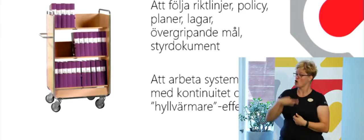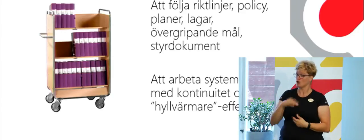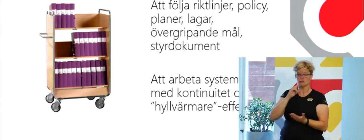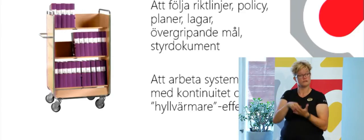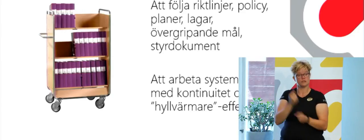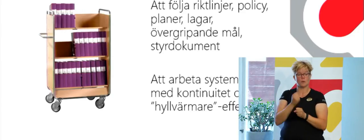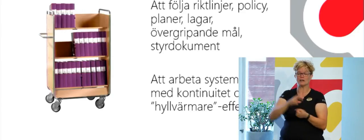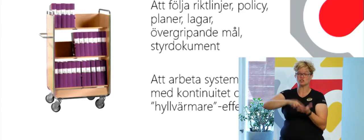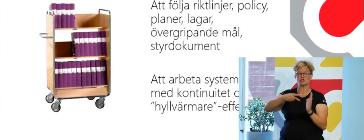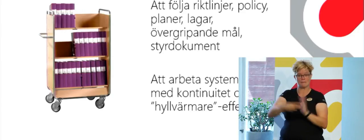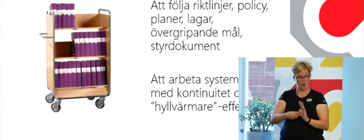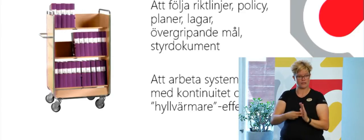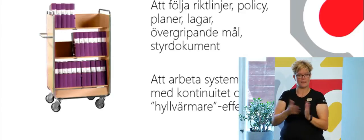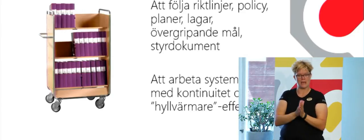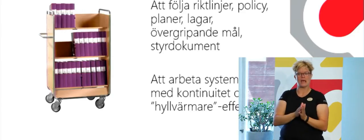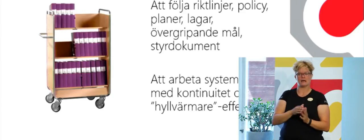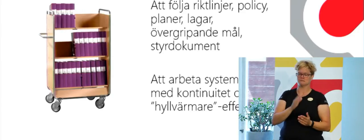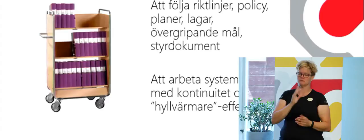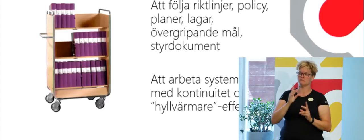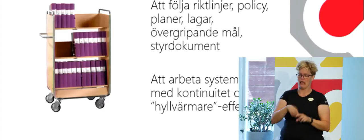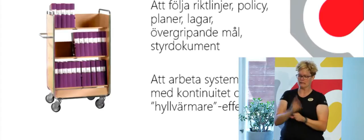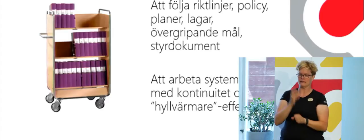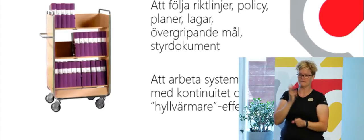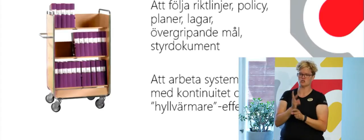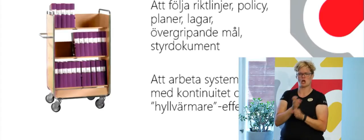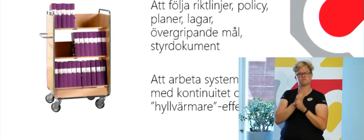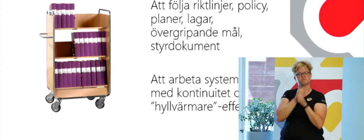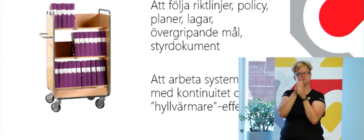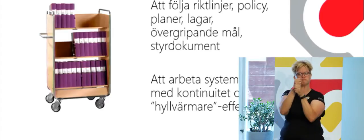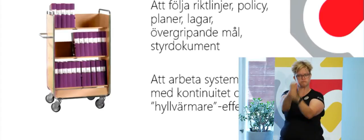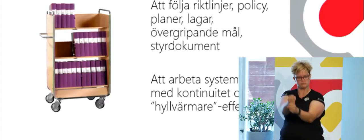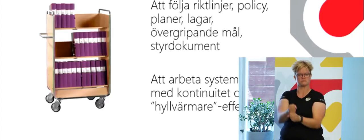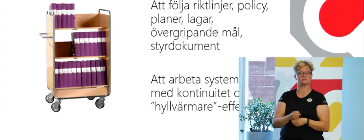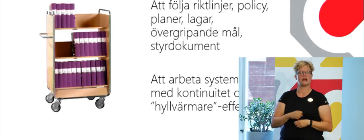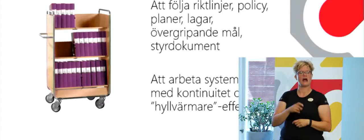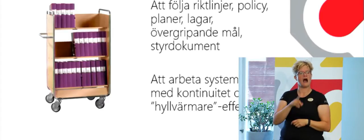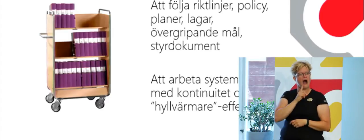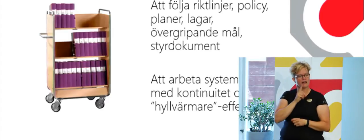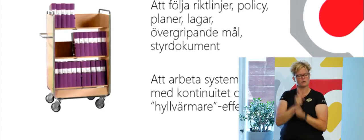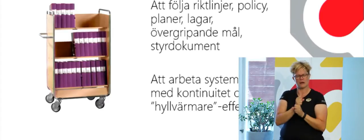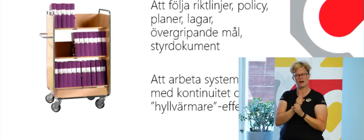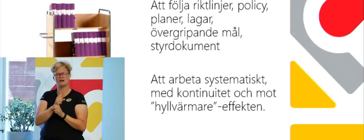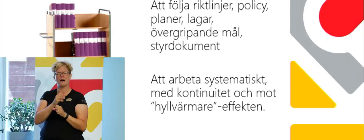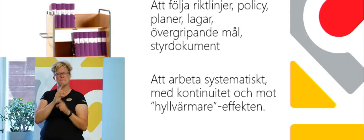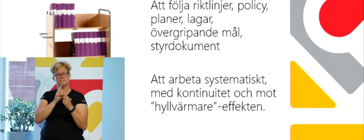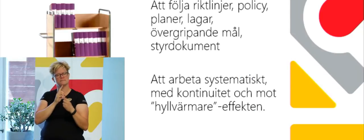för att arbeta systematiskt och med kontinuitet och att verkligen arbeta mot den här